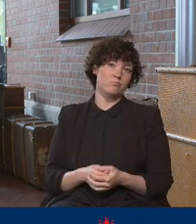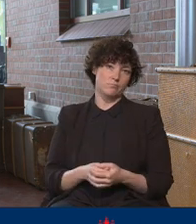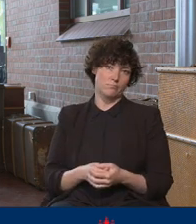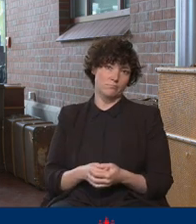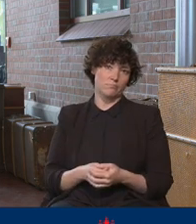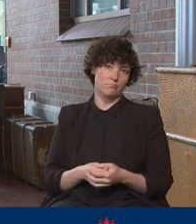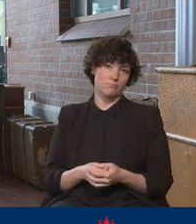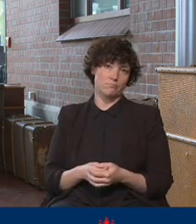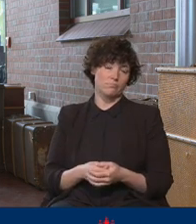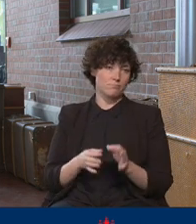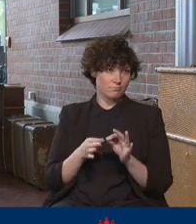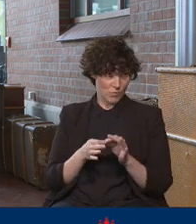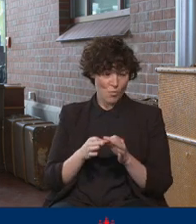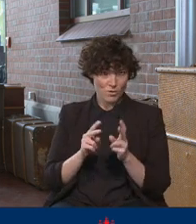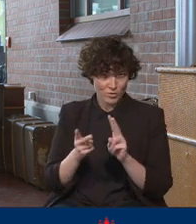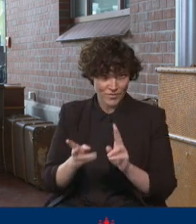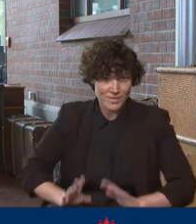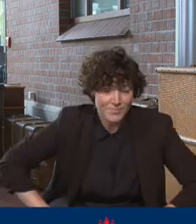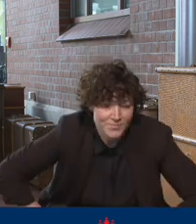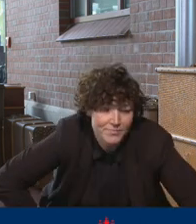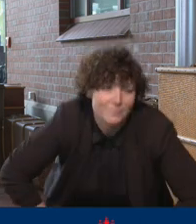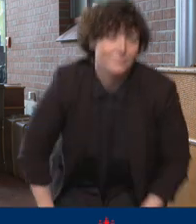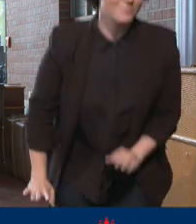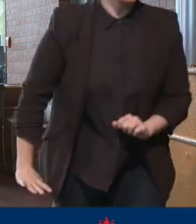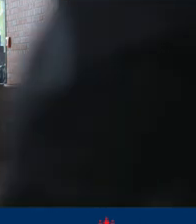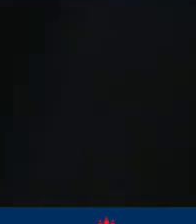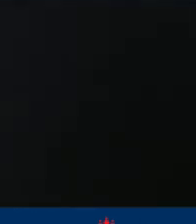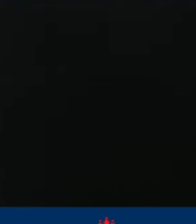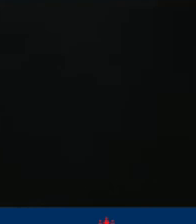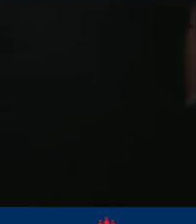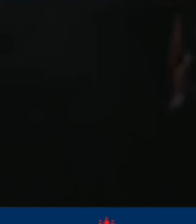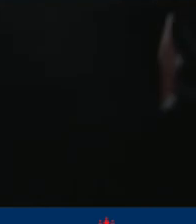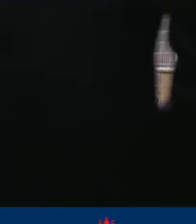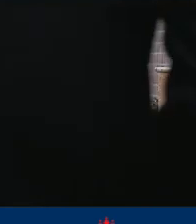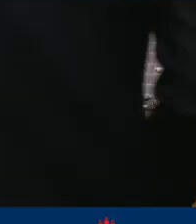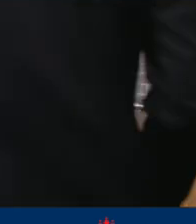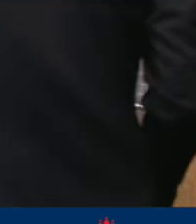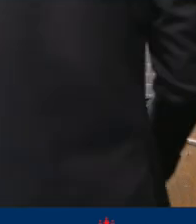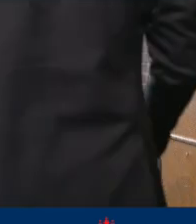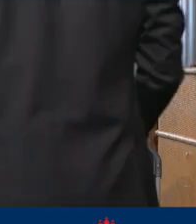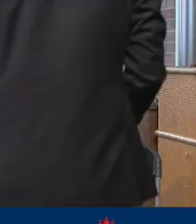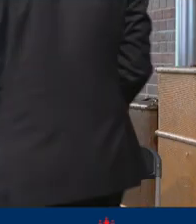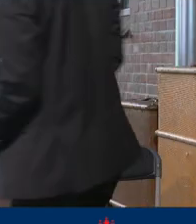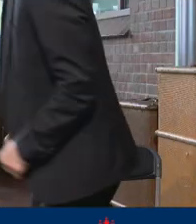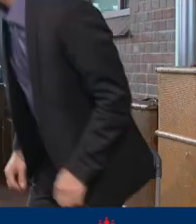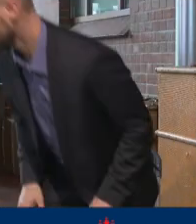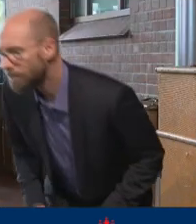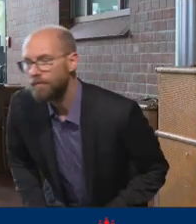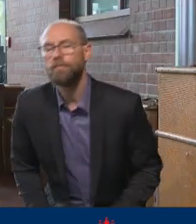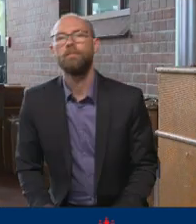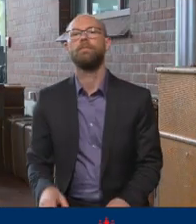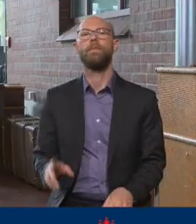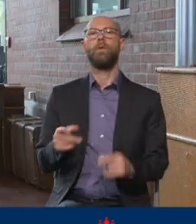als ansatz aus dem test planungsverfahren eben einen größeren wohnblock zu schaffen der durch seine ruhige